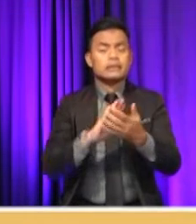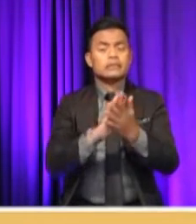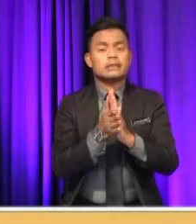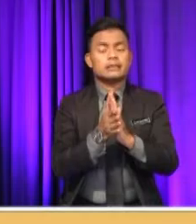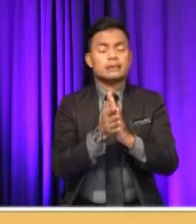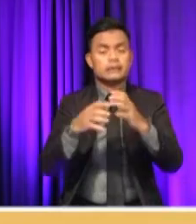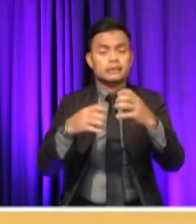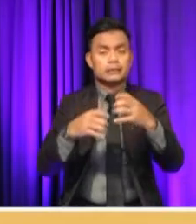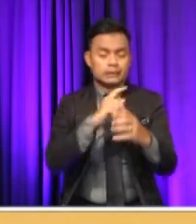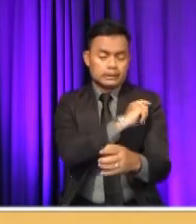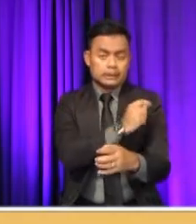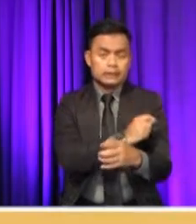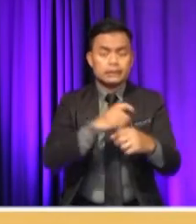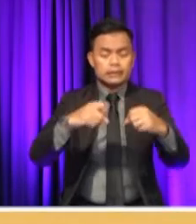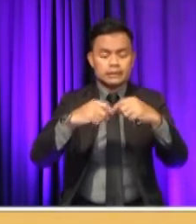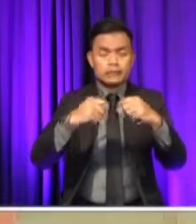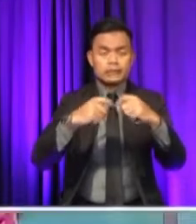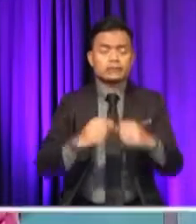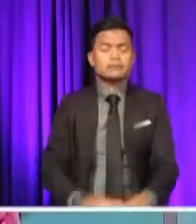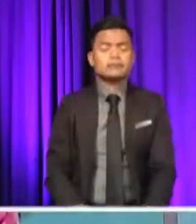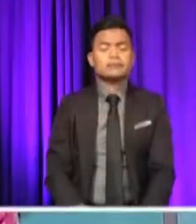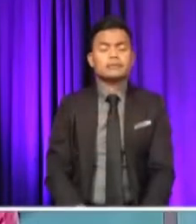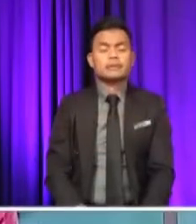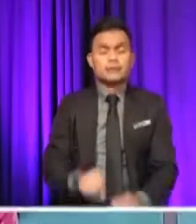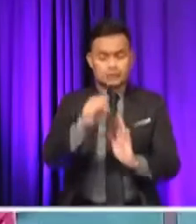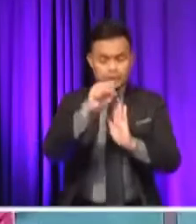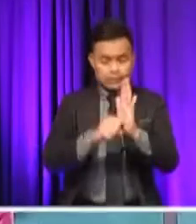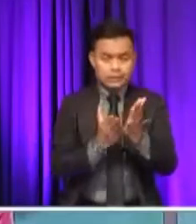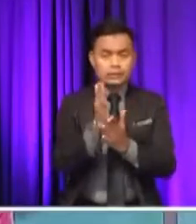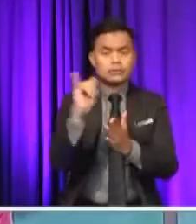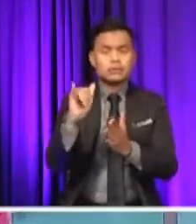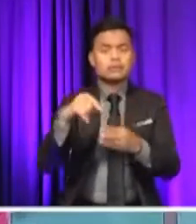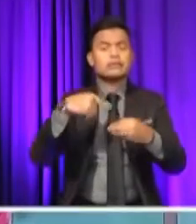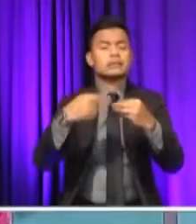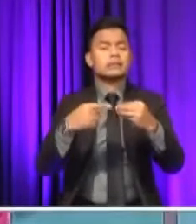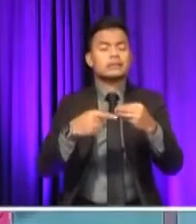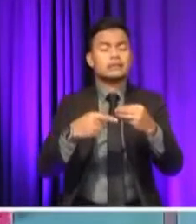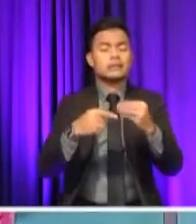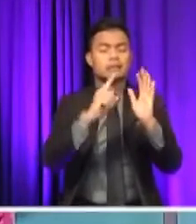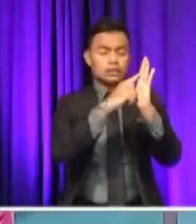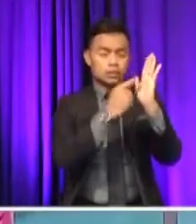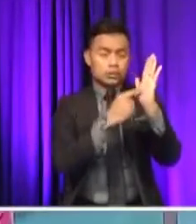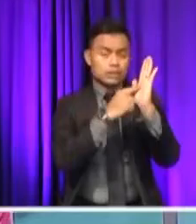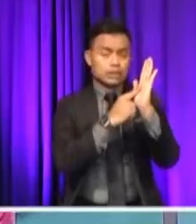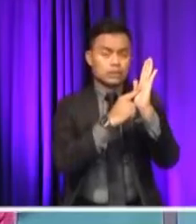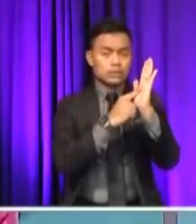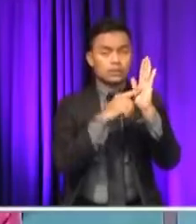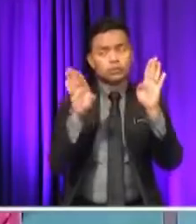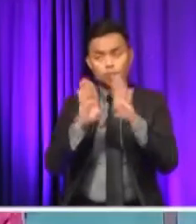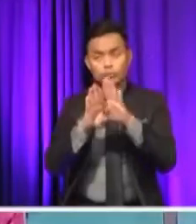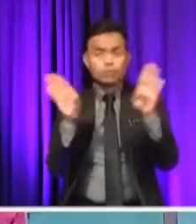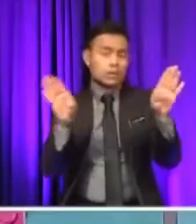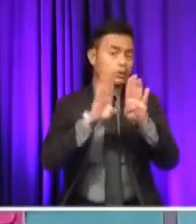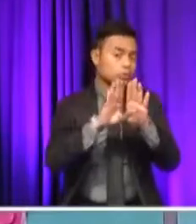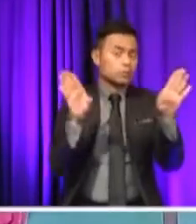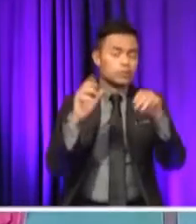Okey, itu tentang bekalan kuasa tadi. Seterusnya tentang suis. Okey, suis kita on off tu. Okey, apa